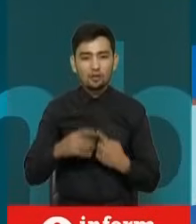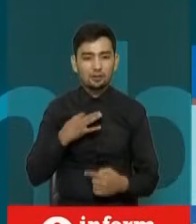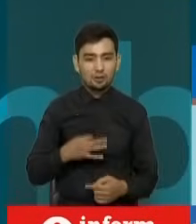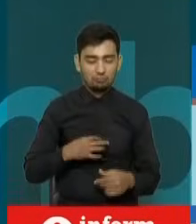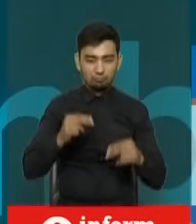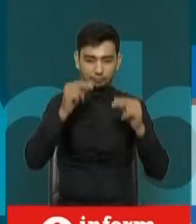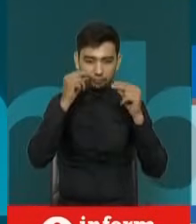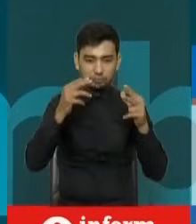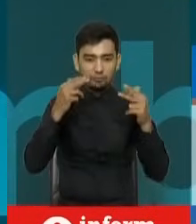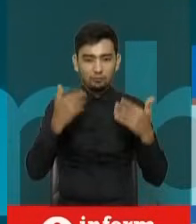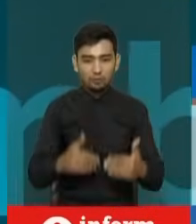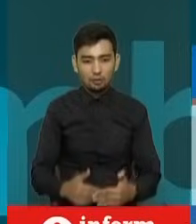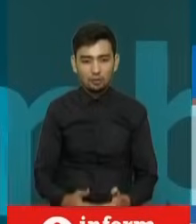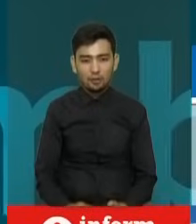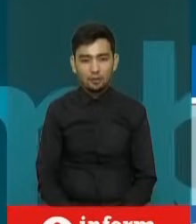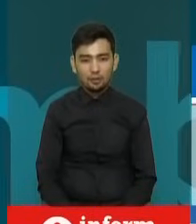комы.